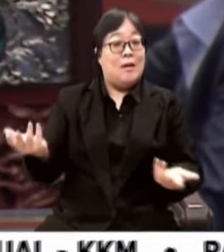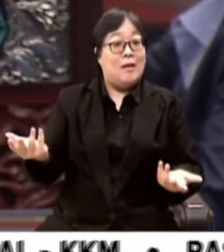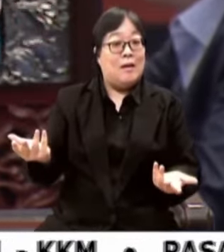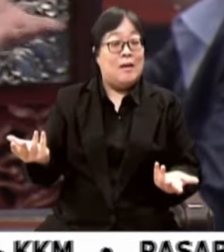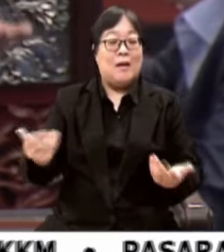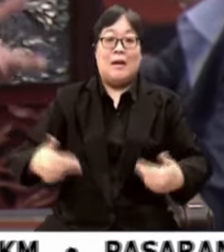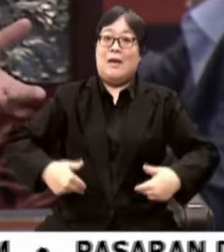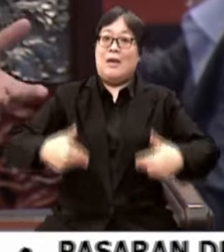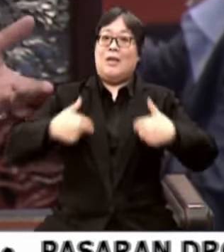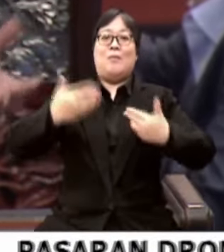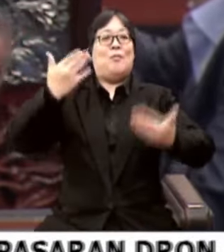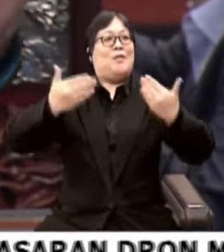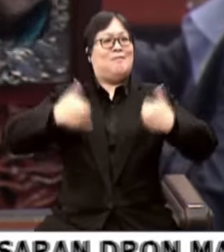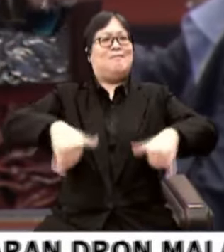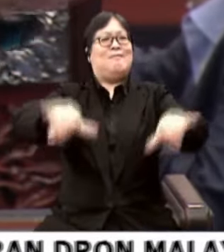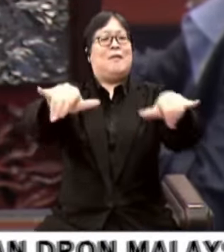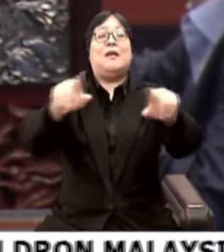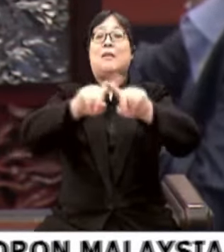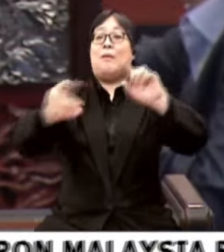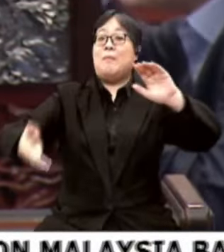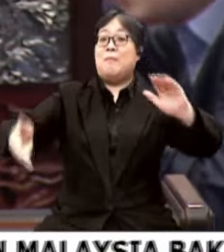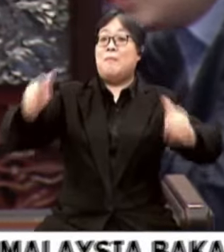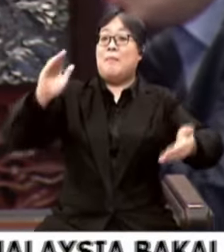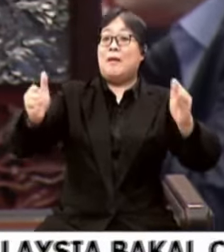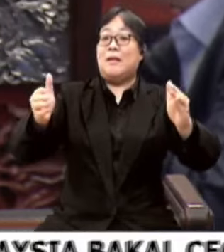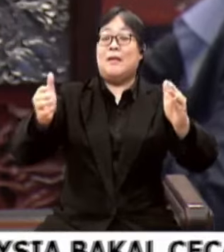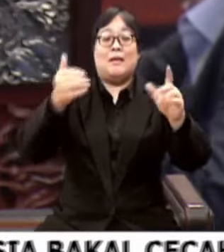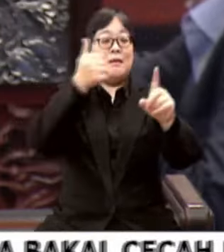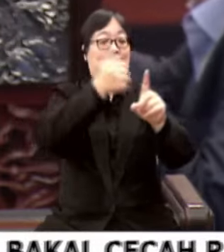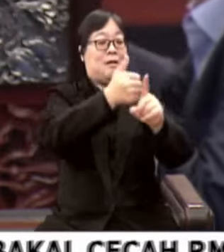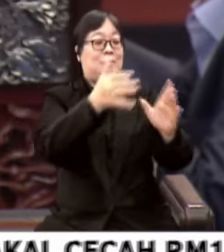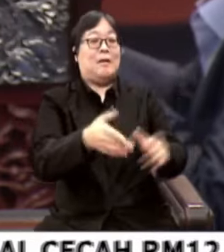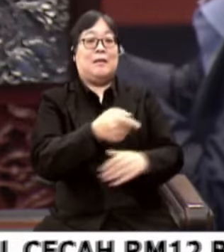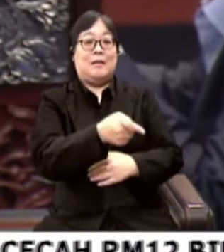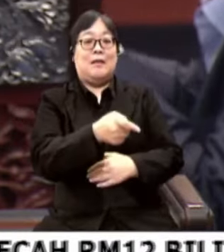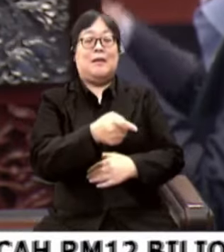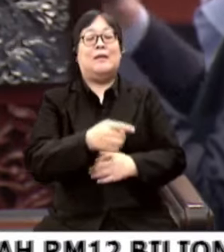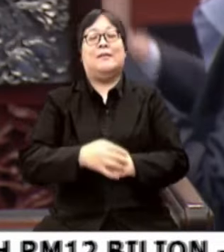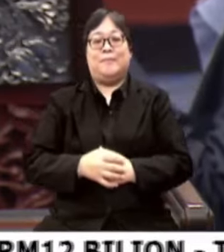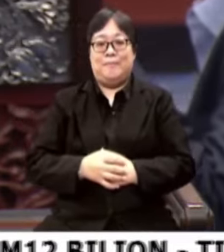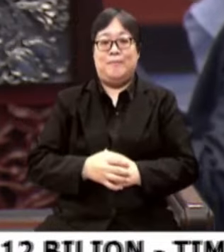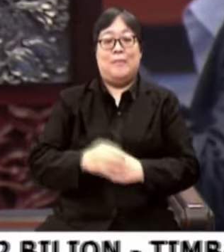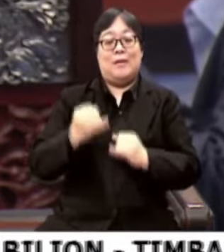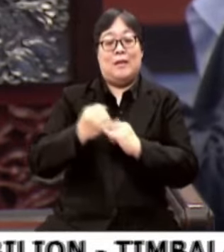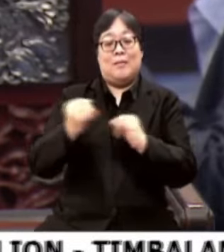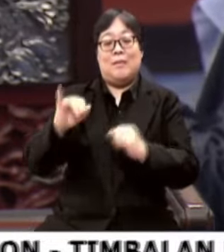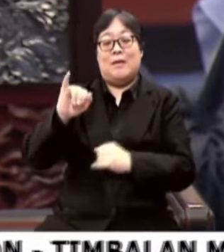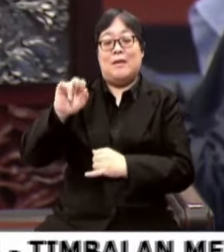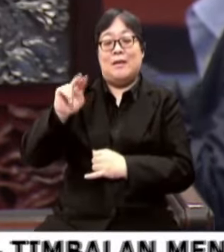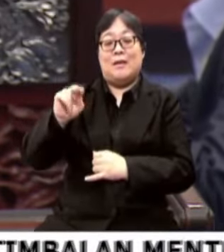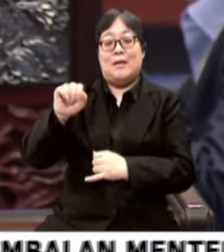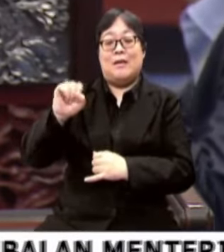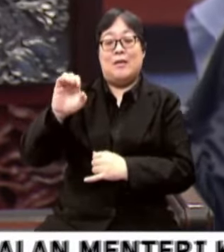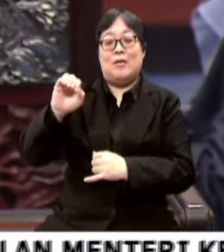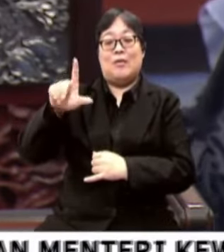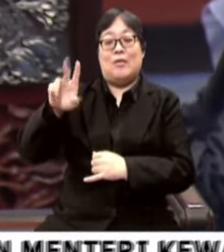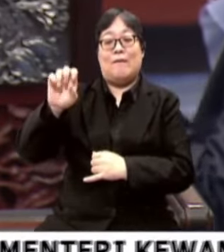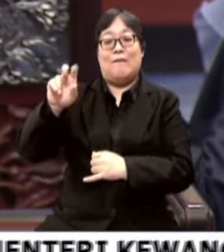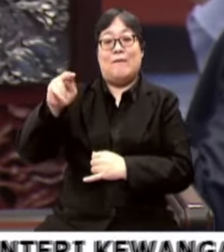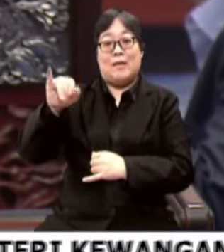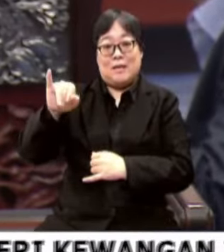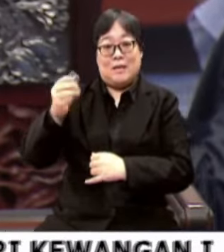dia masih mungkin berjalan tetapi berbanding yang menjadi mangsa itu sebabnya bagi PH jabatan Sulawesi ee yang